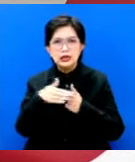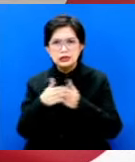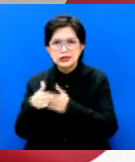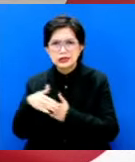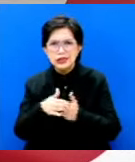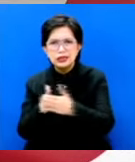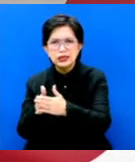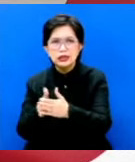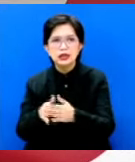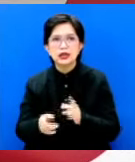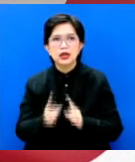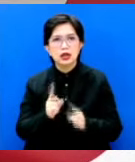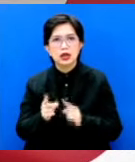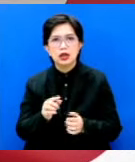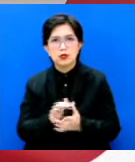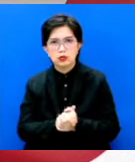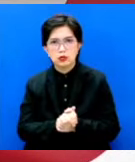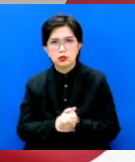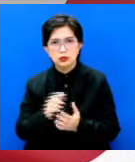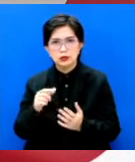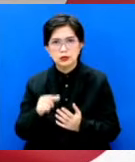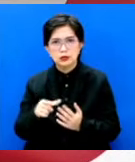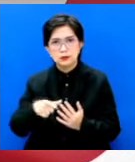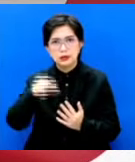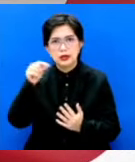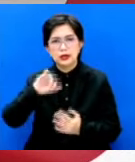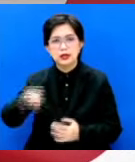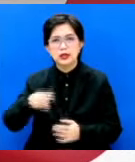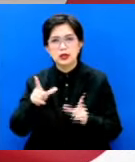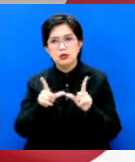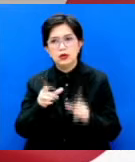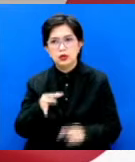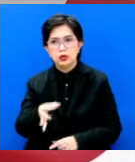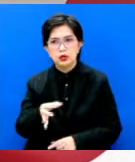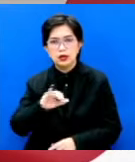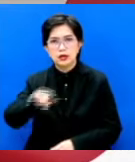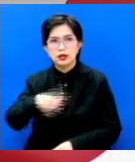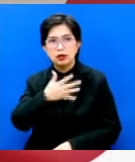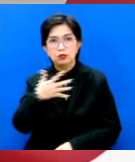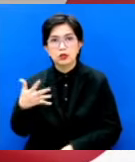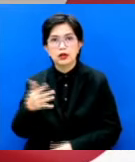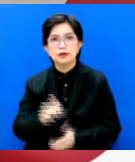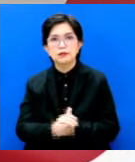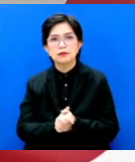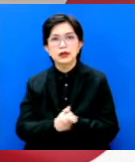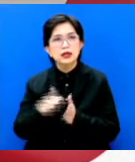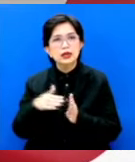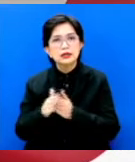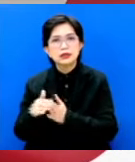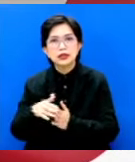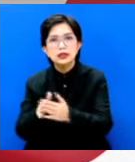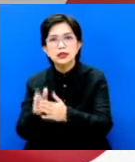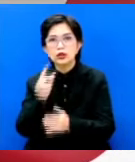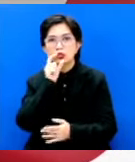apastrategiAndajika terpilihsebagaiwalikota,strategiAndauntuk